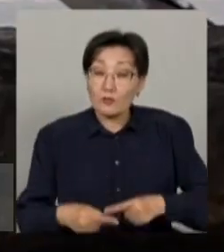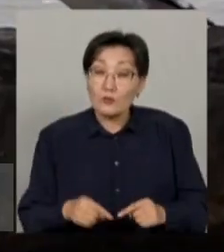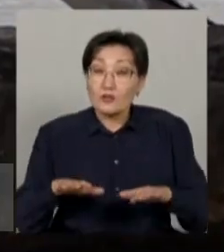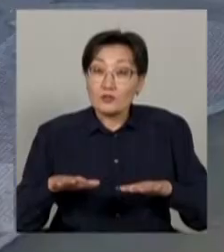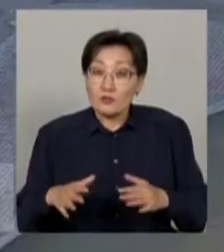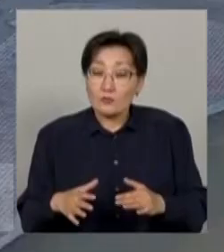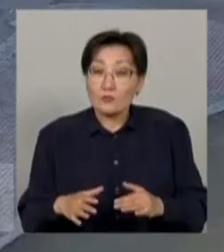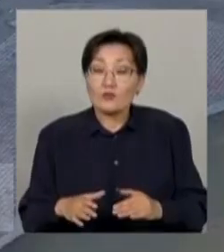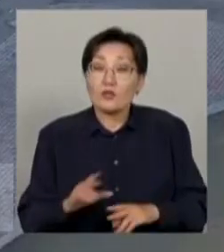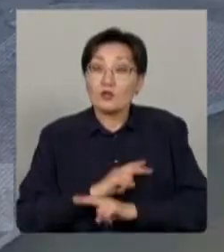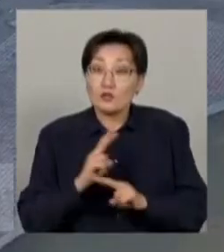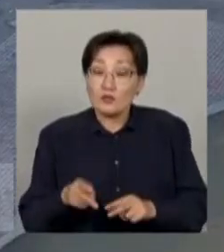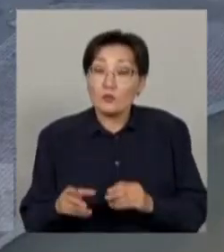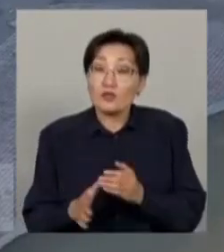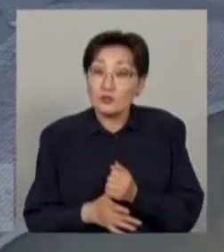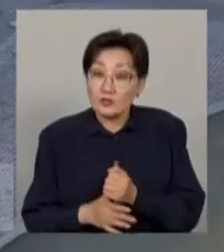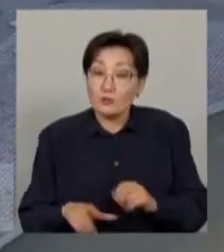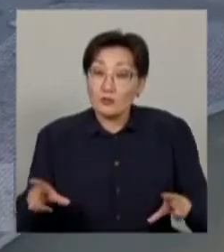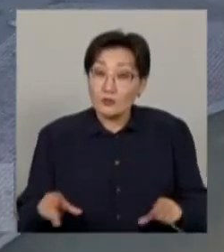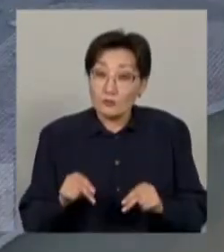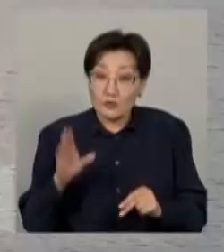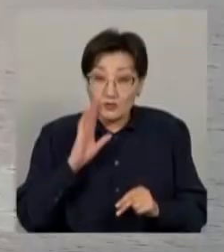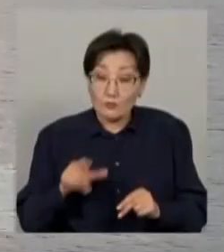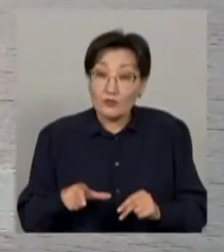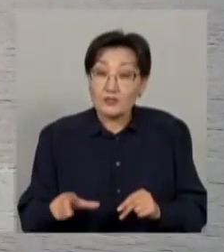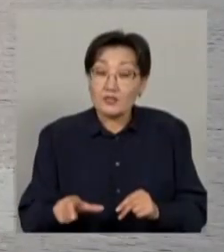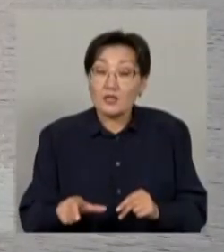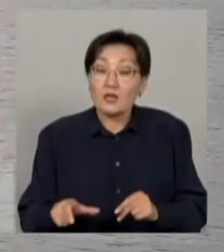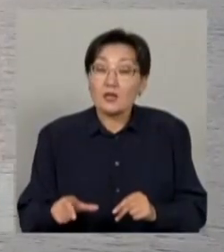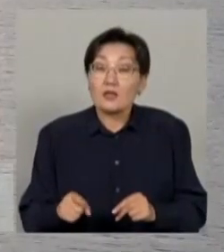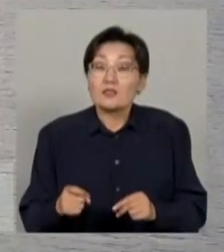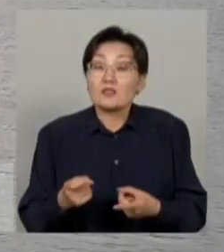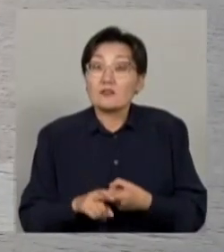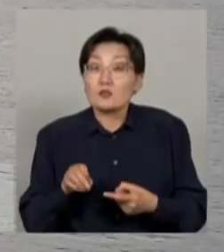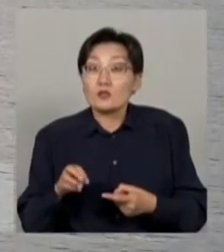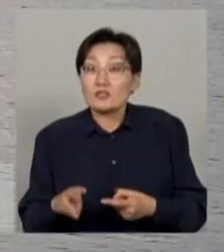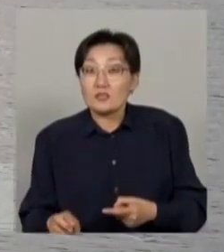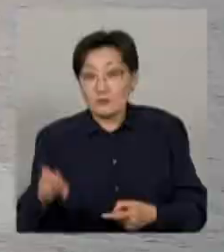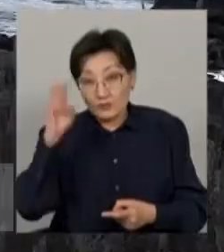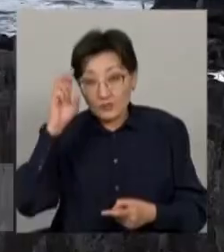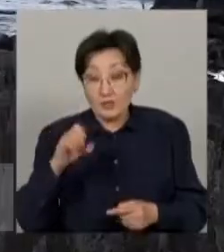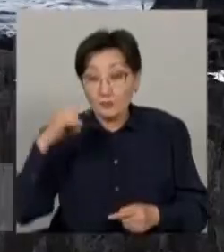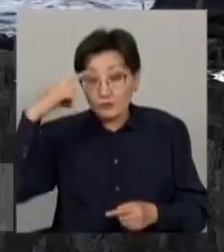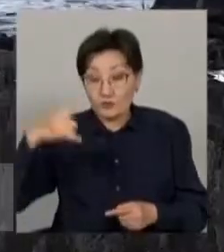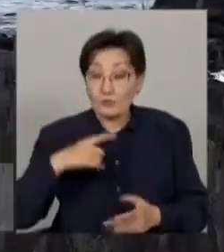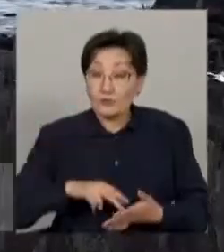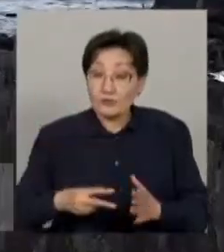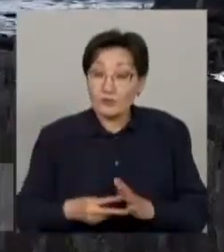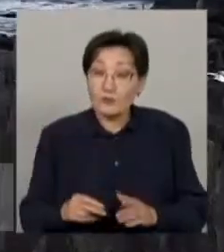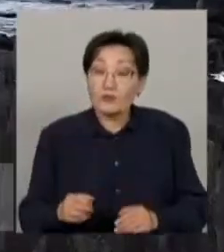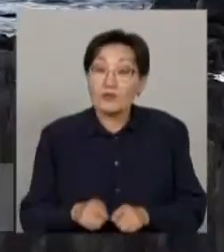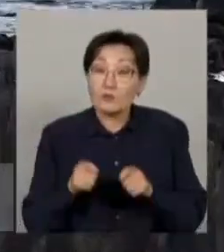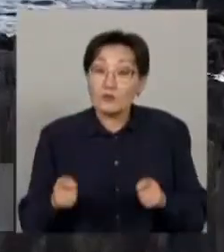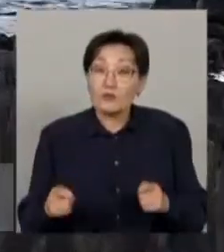происходит замор рыбы и гибель тюленей. Благополучие водоема зависит от нескольких государств. В недалеком будущем в Казахстане планируют